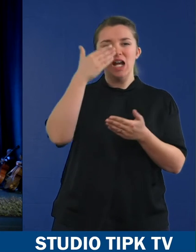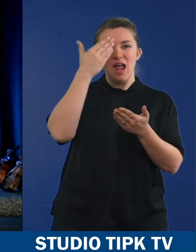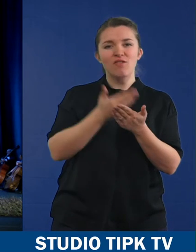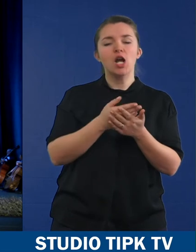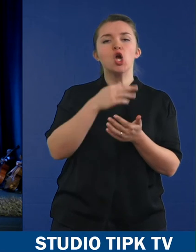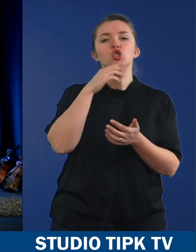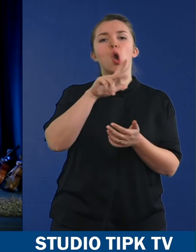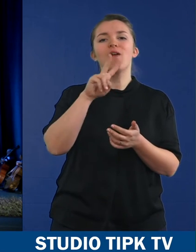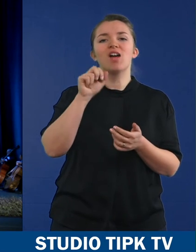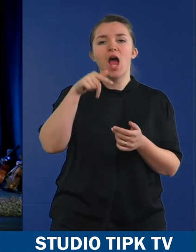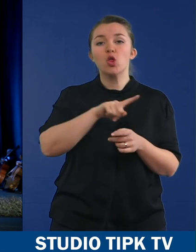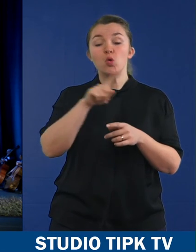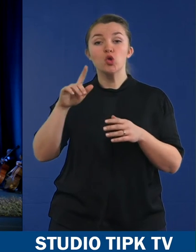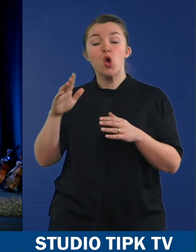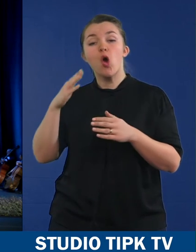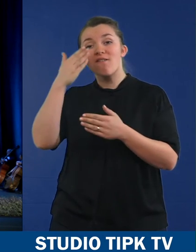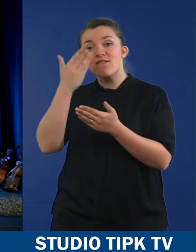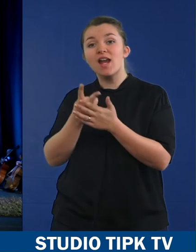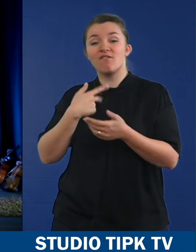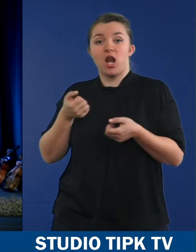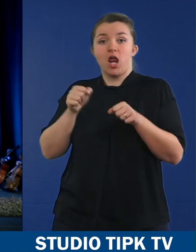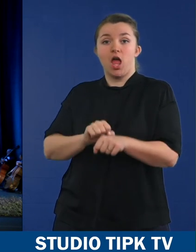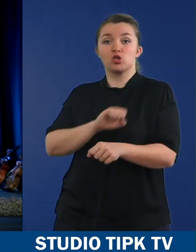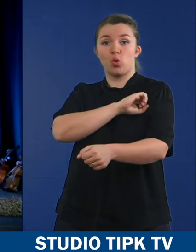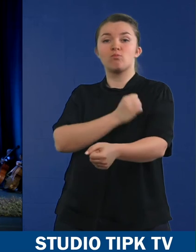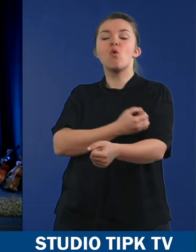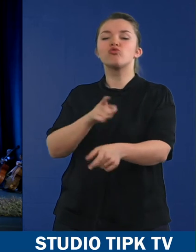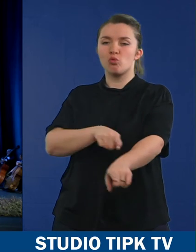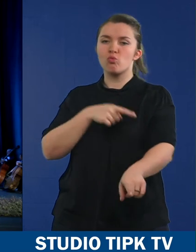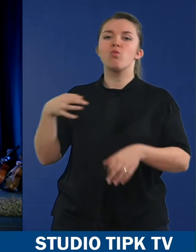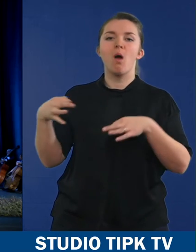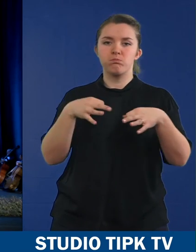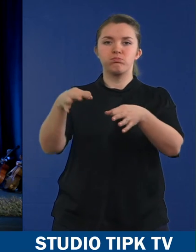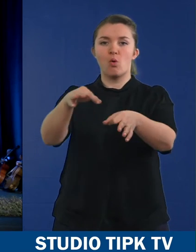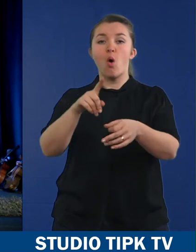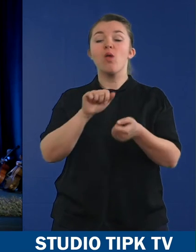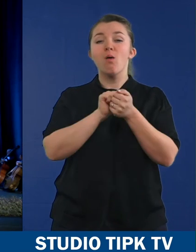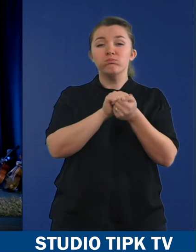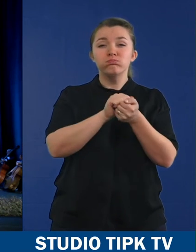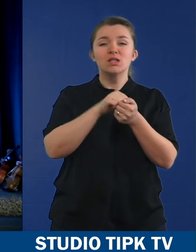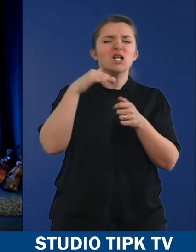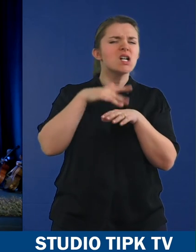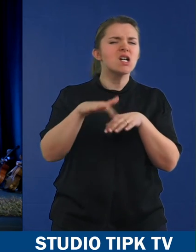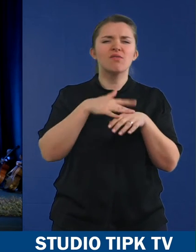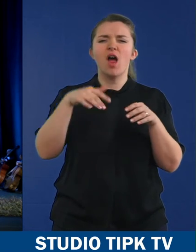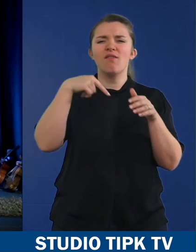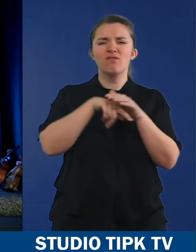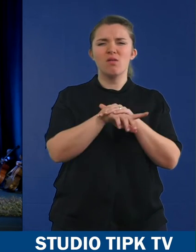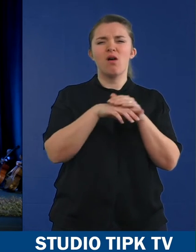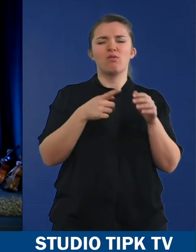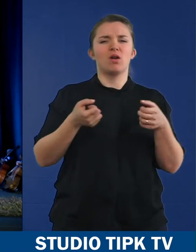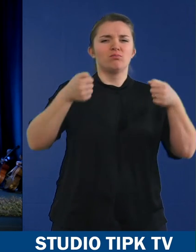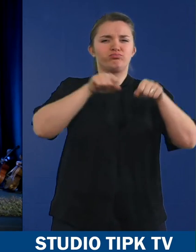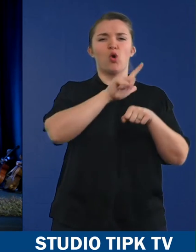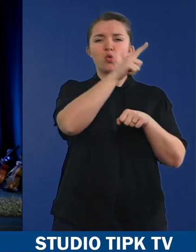do vere v lastno moč je dolga pot. Od bitk krvavih pod tujim jarmom do miru v